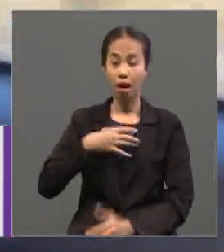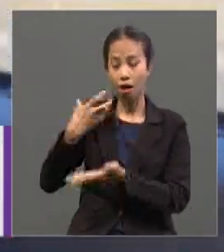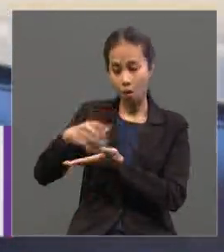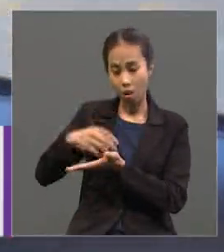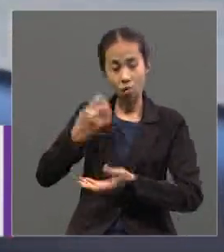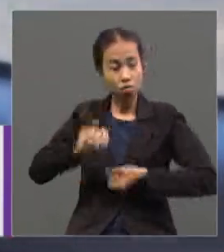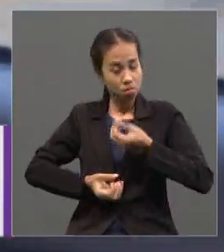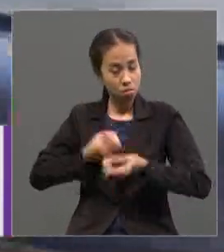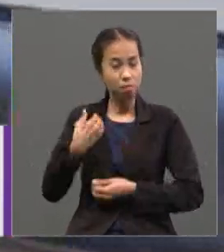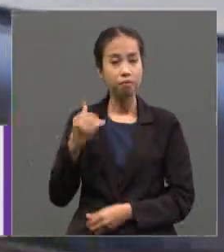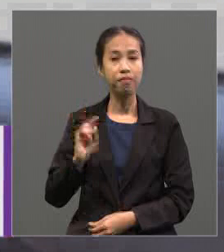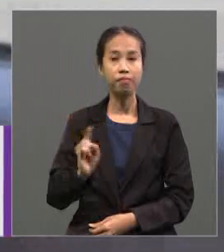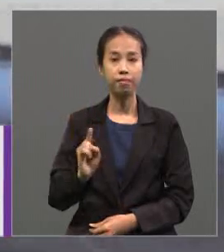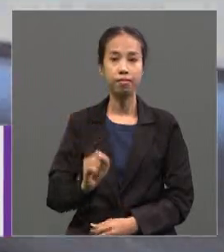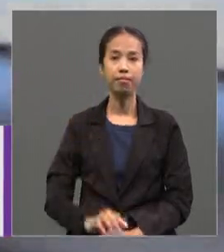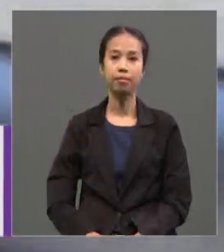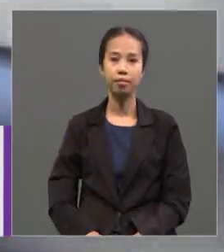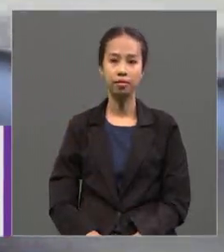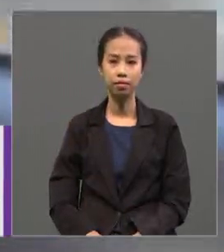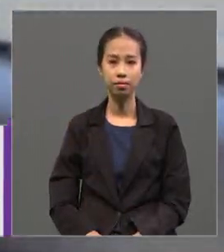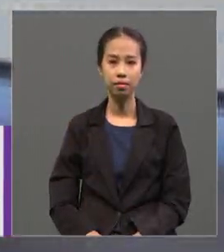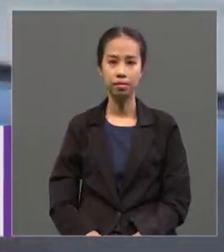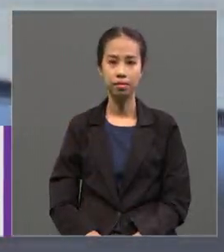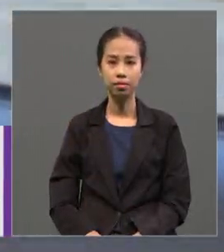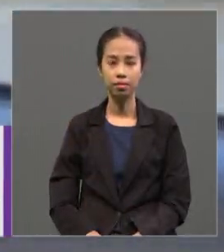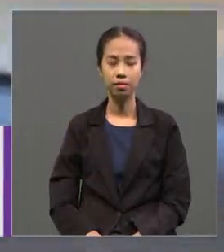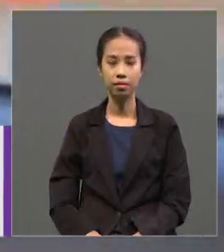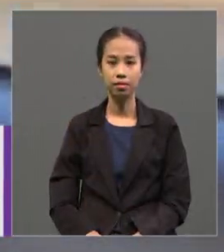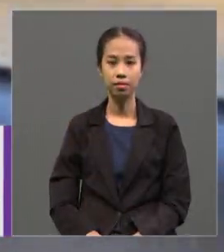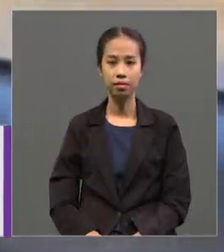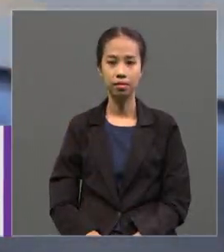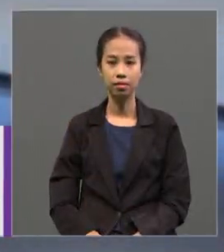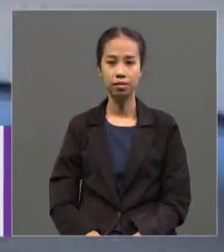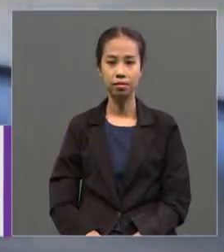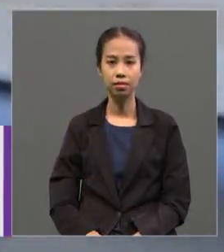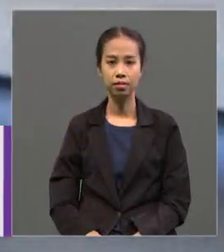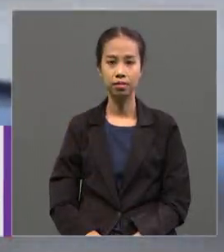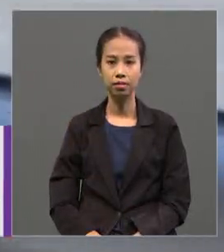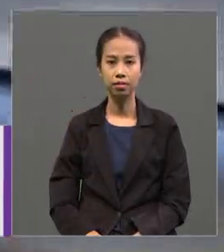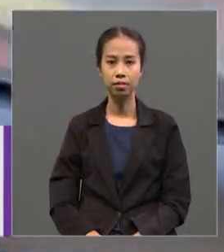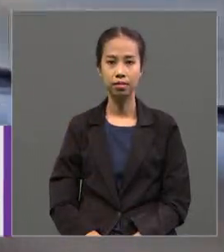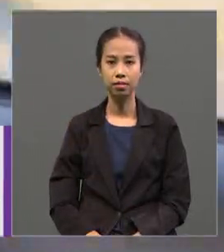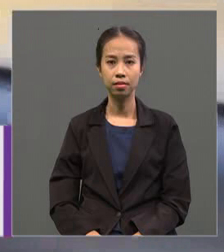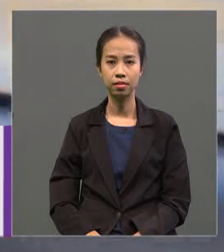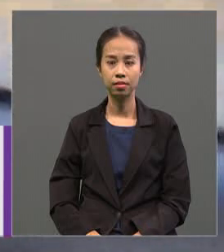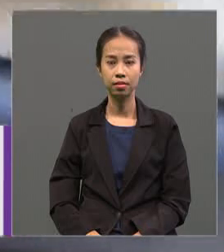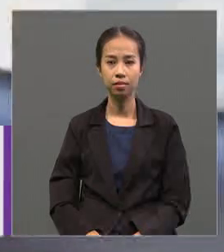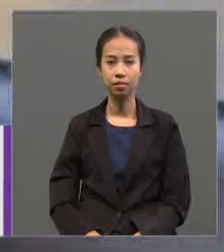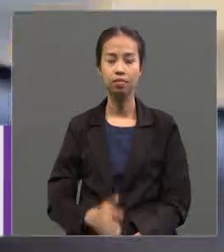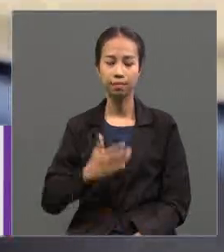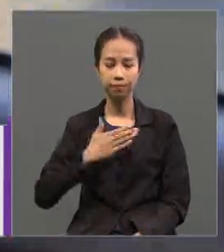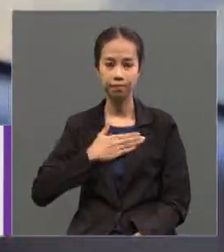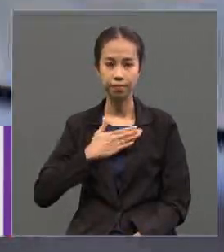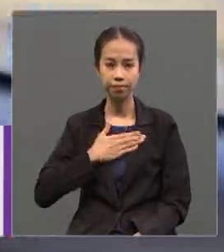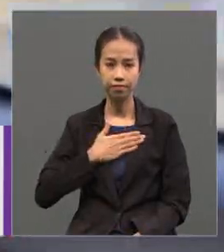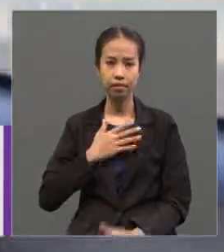องนี้ ก็เหมือนว่าหนูไม่จะอธิบายคือเรียกว่าหนูอ่ะ